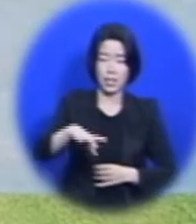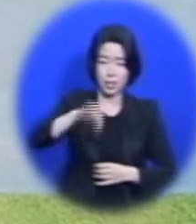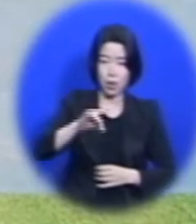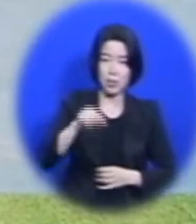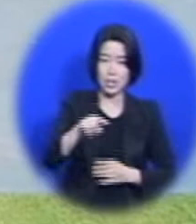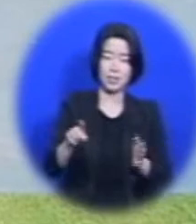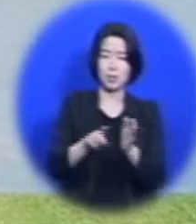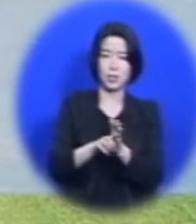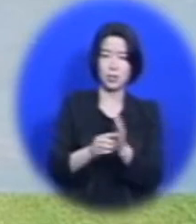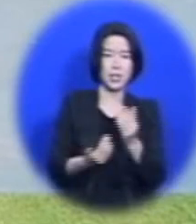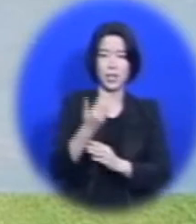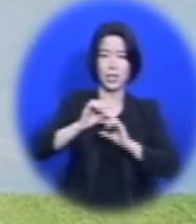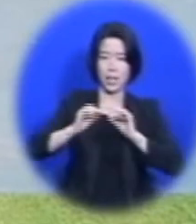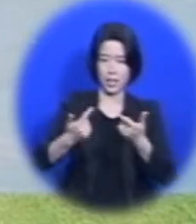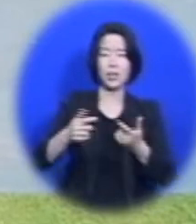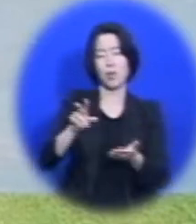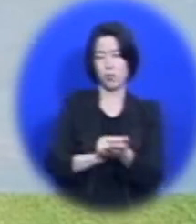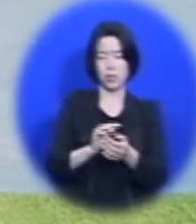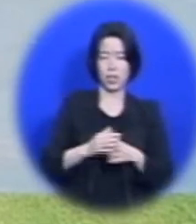이 믿음이 안 생기니까 문제인 거죠.